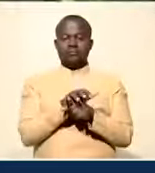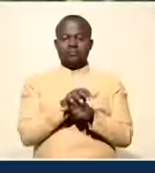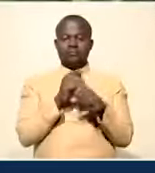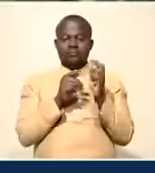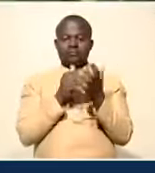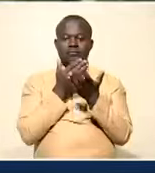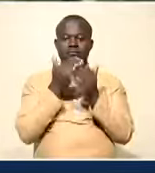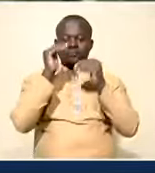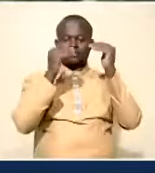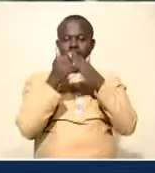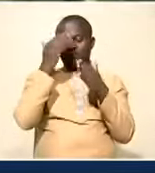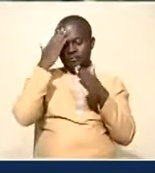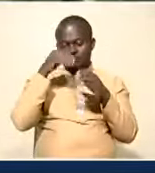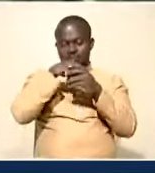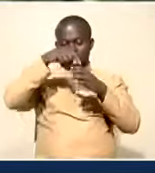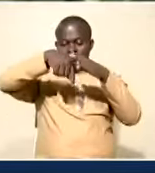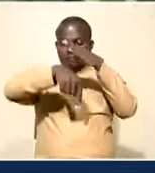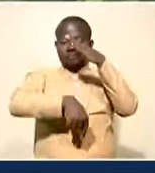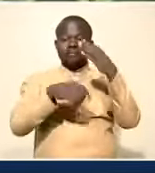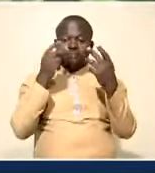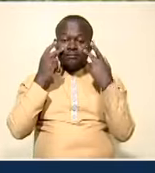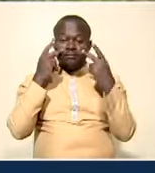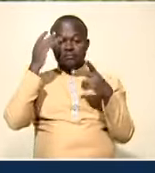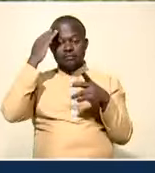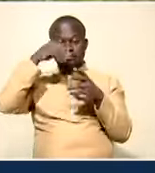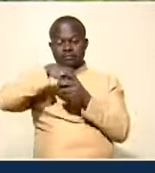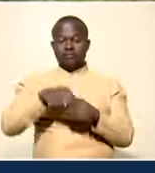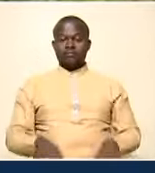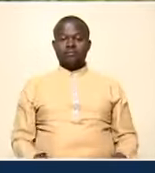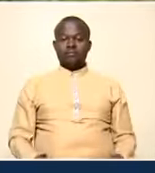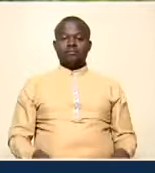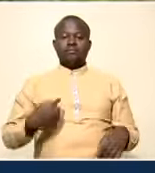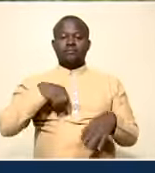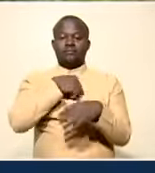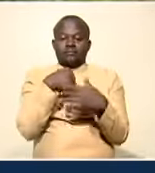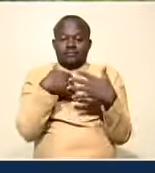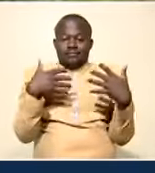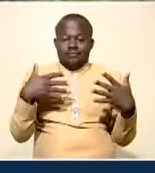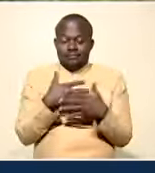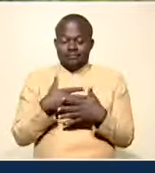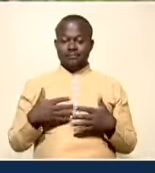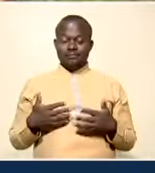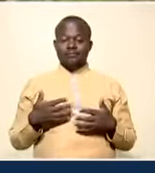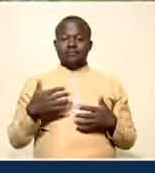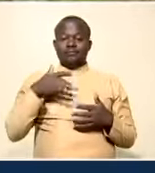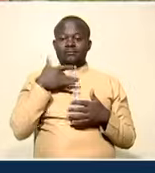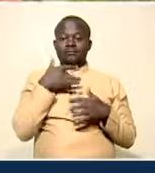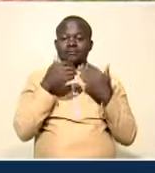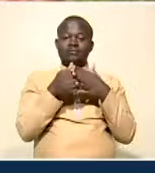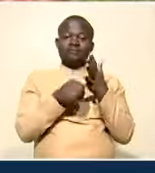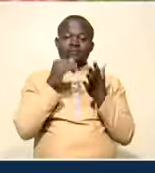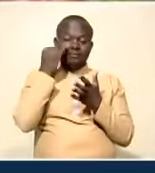bagasaba ko inzego zizi ibyo mu nda y'isi zabarebera ikirimo. Twebwe twumwa dufite ubwoba kumva ari ikibazo